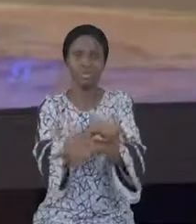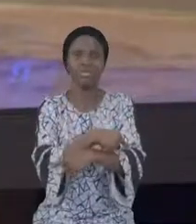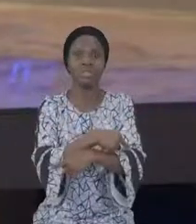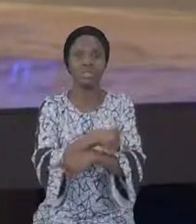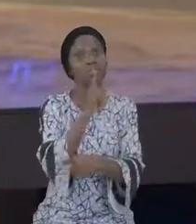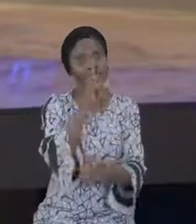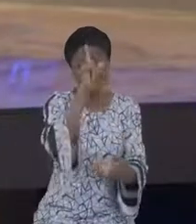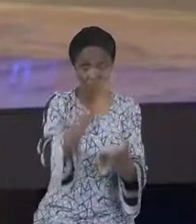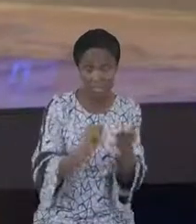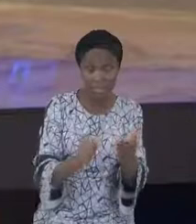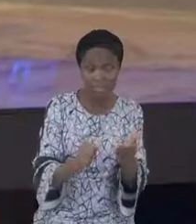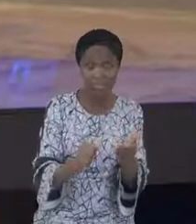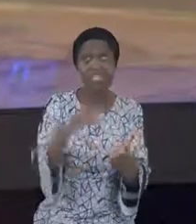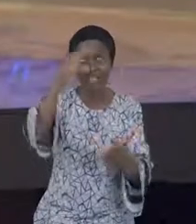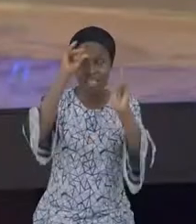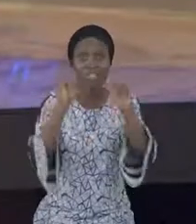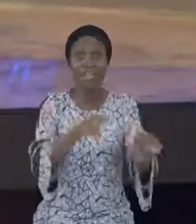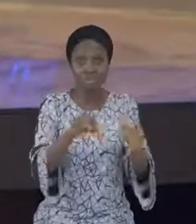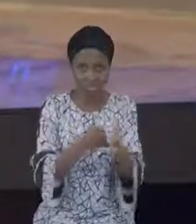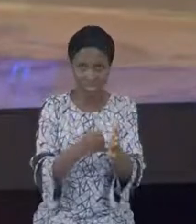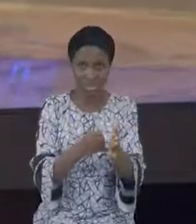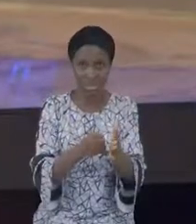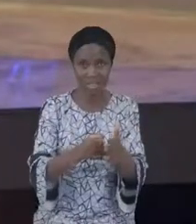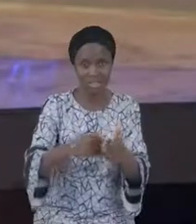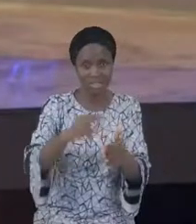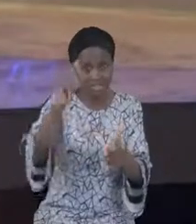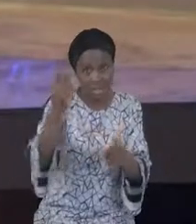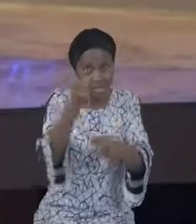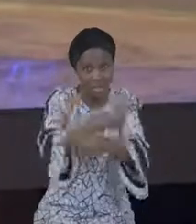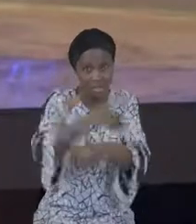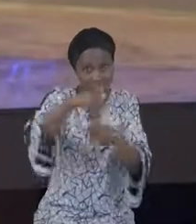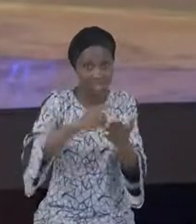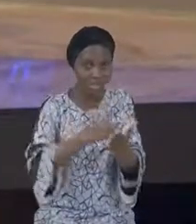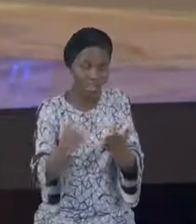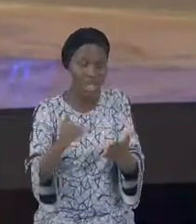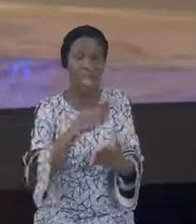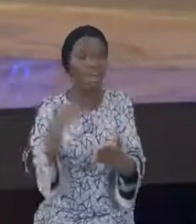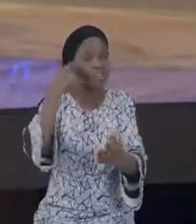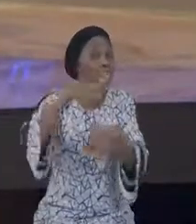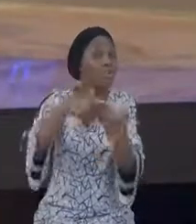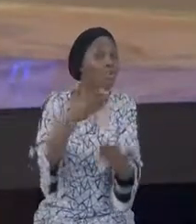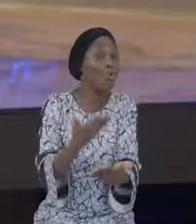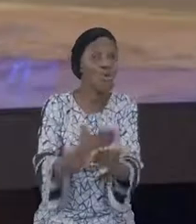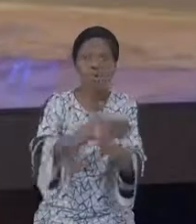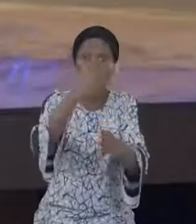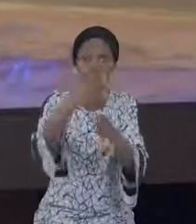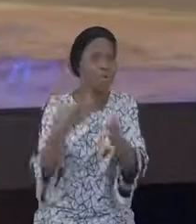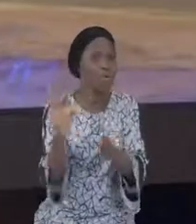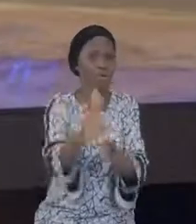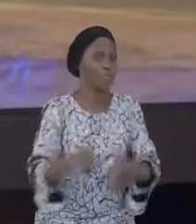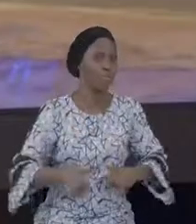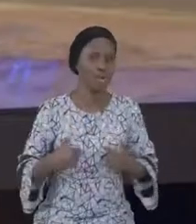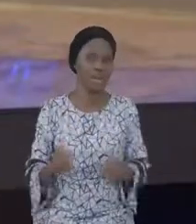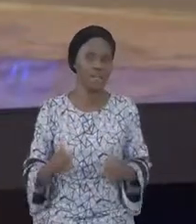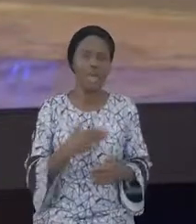Il peut le faire sept jours dans la semaine. Il peut le faire tout le reste de ta vie. Au moins,